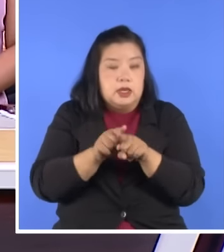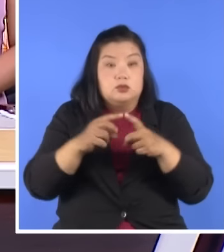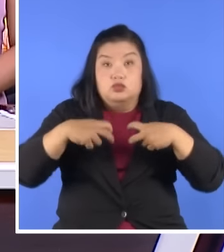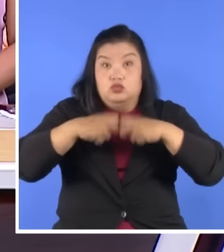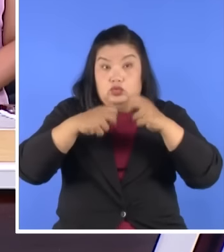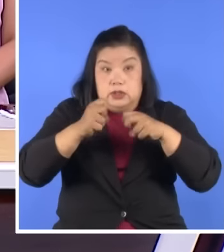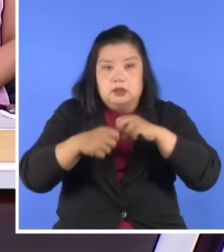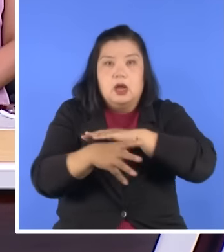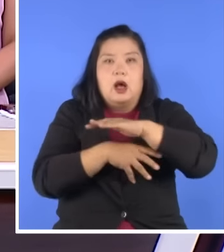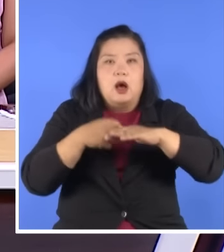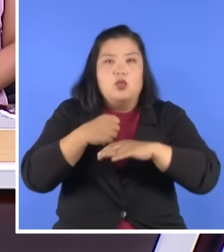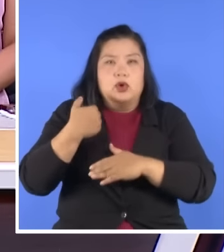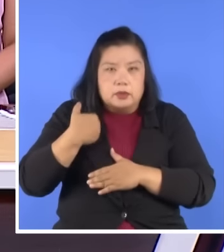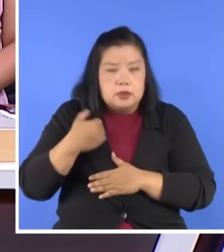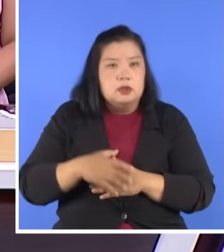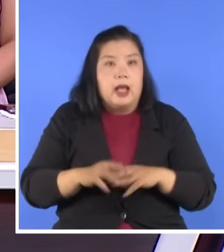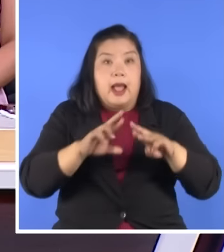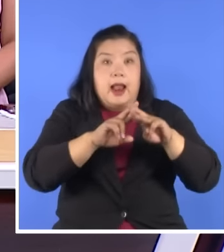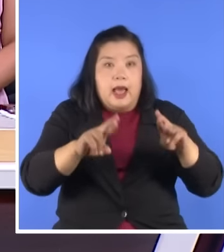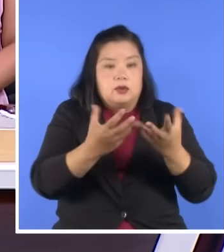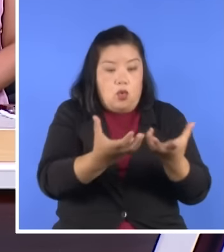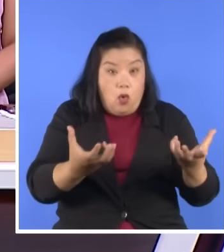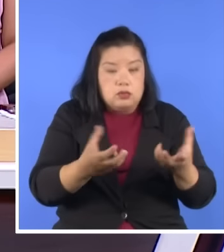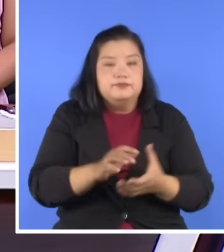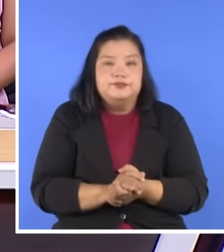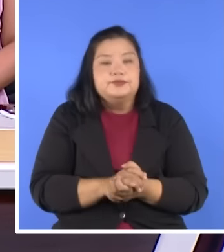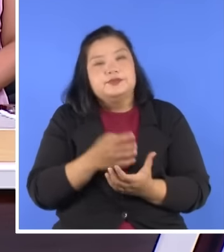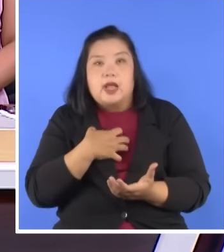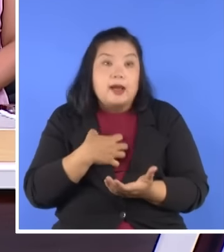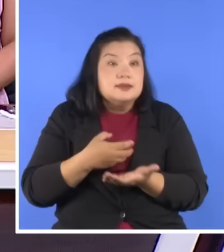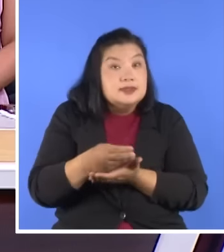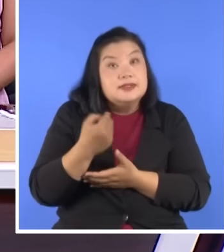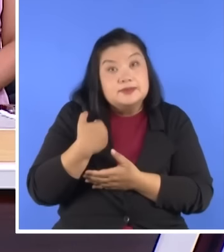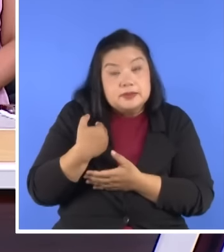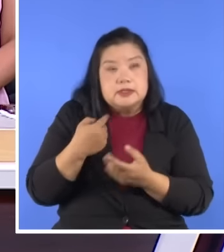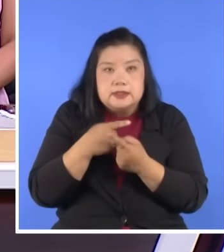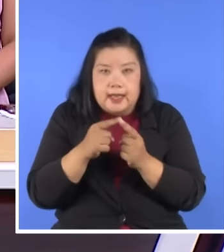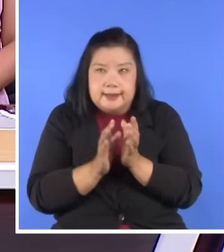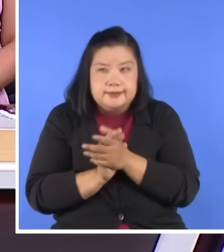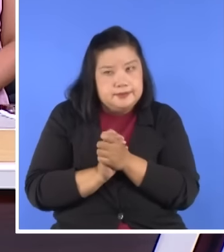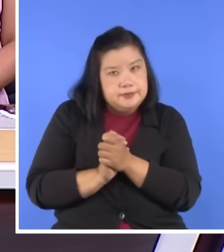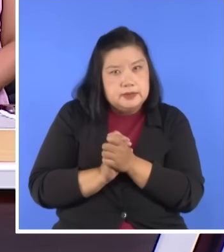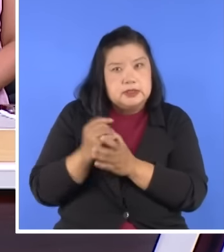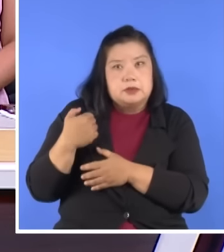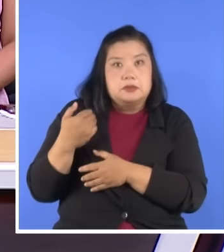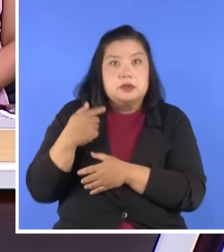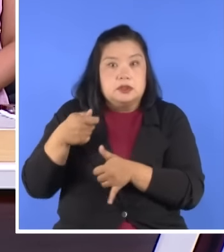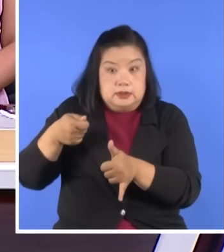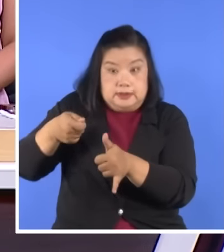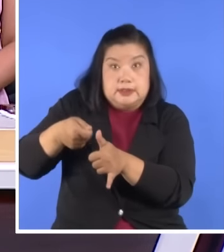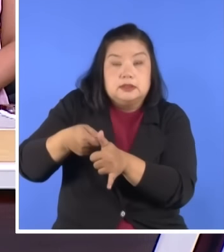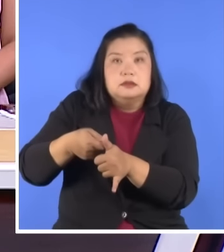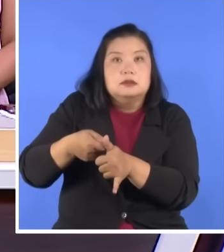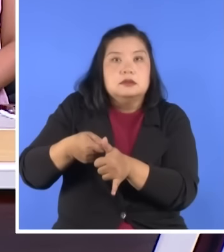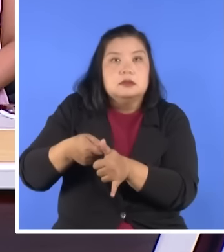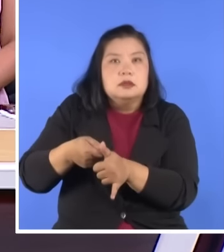กันเนี่ยทำทีไปซื้อของลูกค้าที่ร้านนะแล้วก็ใช้จังหวะเนี่ยเอามีดจี้ชิงเงินร้านสะดวกซื้อได้เงินไปเนี่ย 5,000กว่าบาท